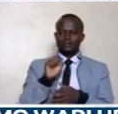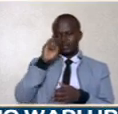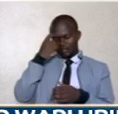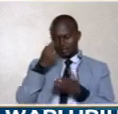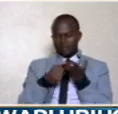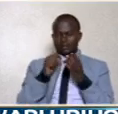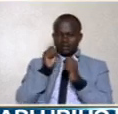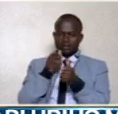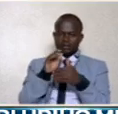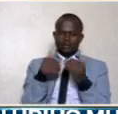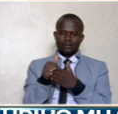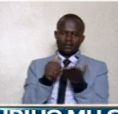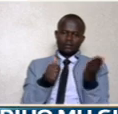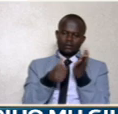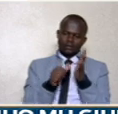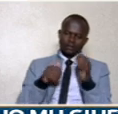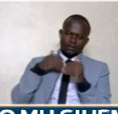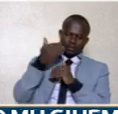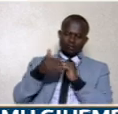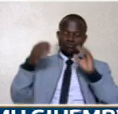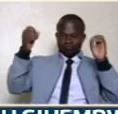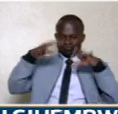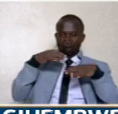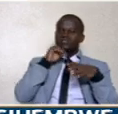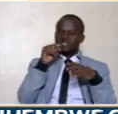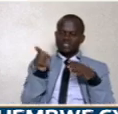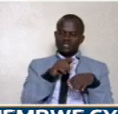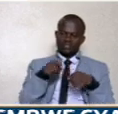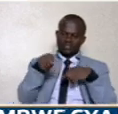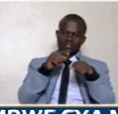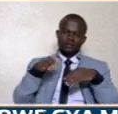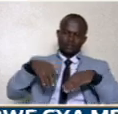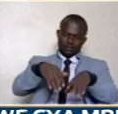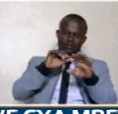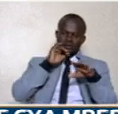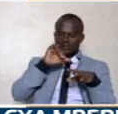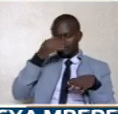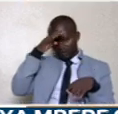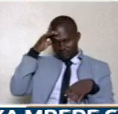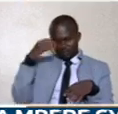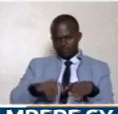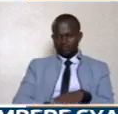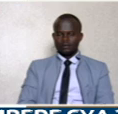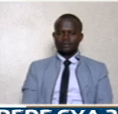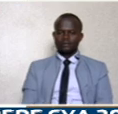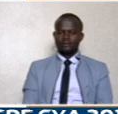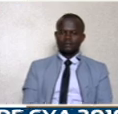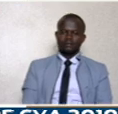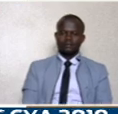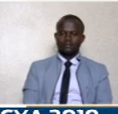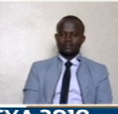ko igiye gukurikirana icyo kibazo, ndetse abo bizagaragara ko nta cyaha bashinjwa bakazarekurwa nta yandi mananiza.